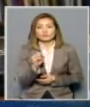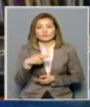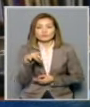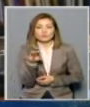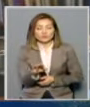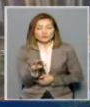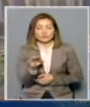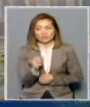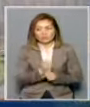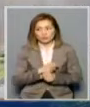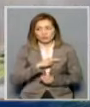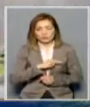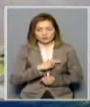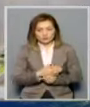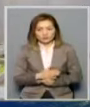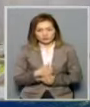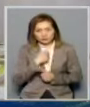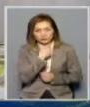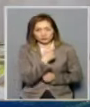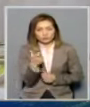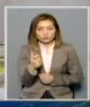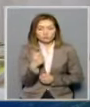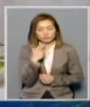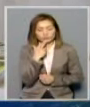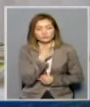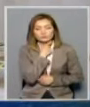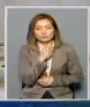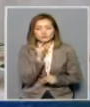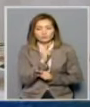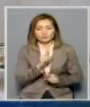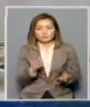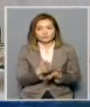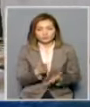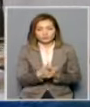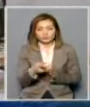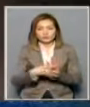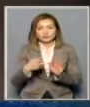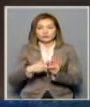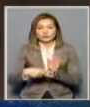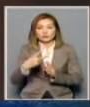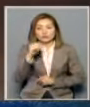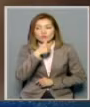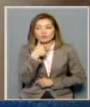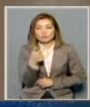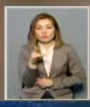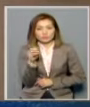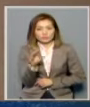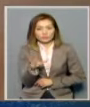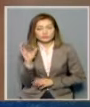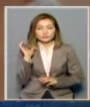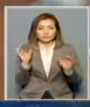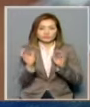да диктор болып қызмет атқарды. Қалың тыңдармандары ерекше тембірімен баурай білді. 1982 жылы Гурьев педагогика